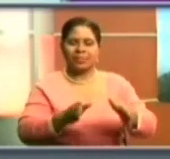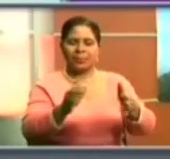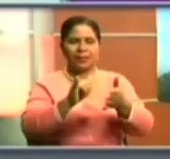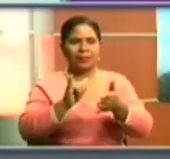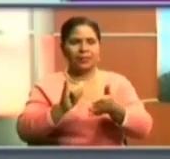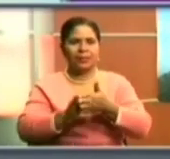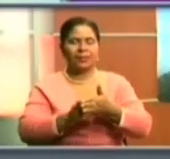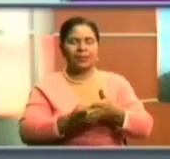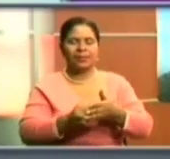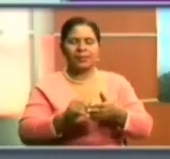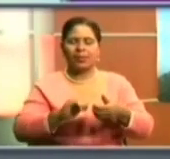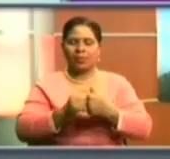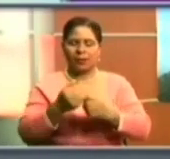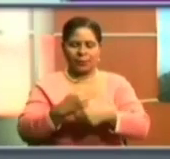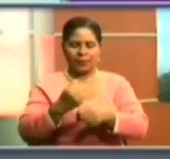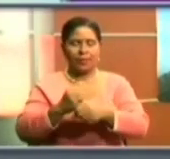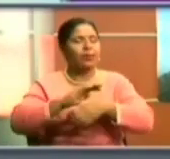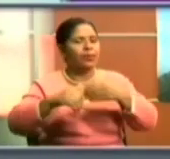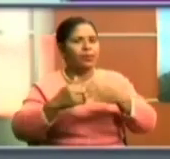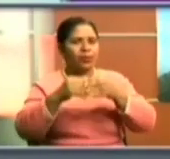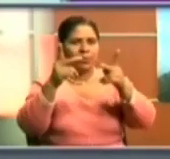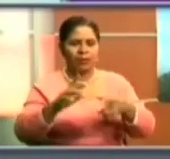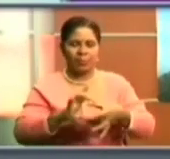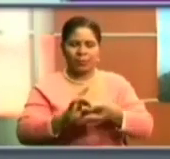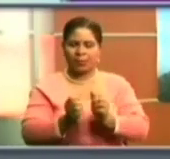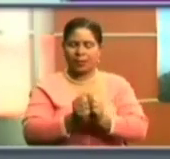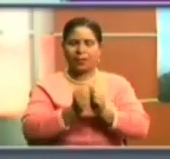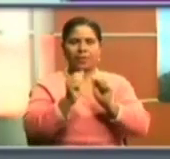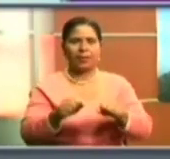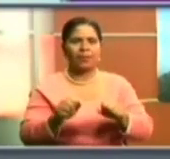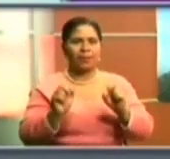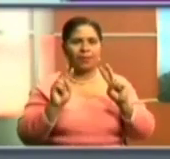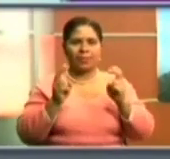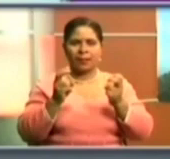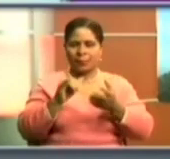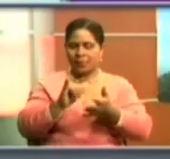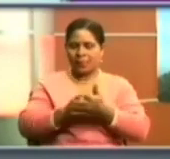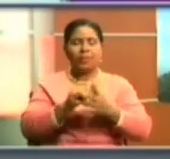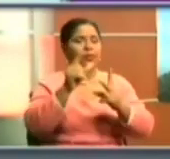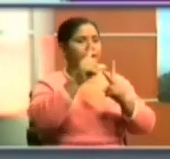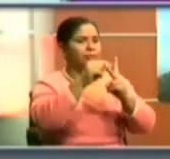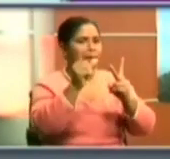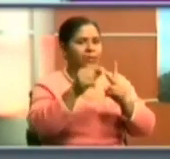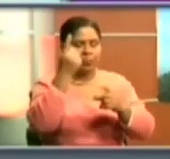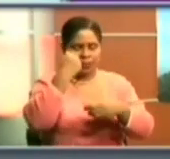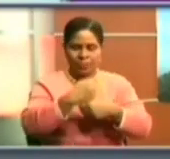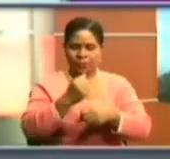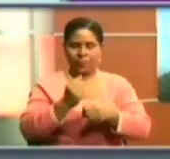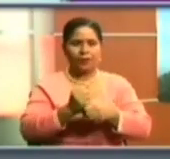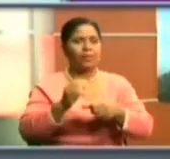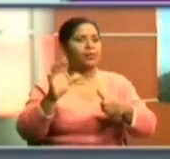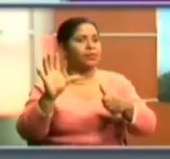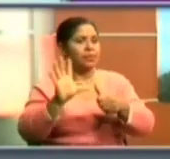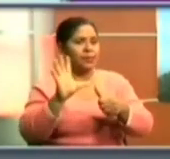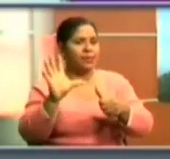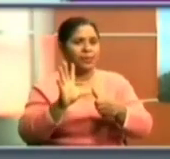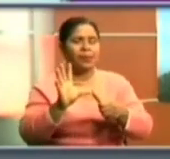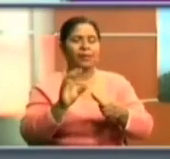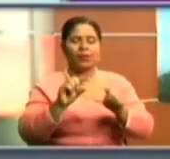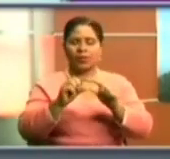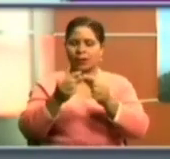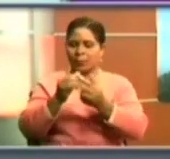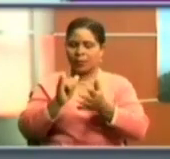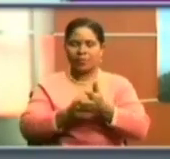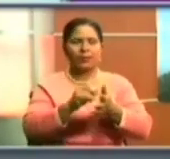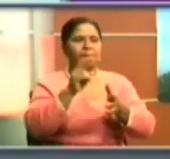Recensement population, c'est affaire nous toutes, on peut coller, c'est sous thème qui ça qui choisi pour réaliser 5e recensement.